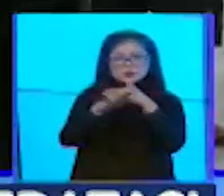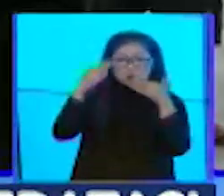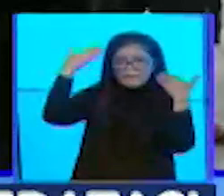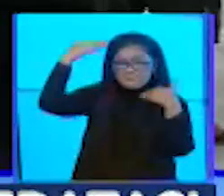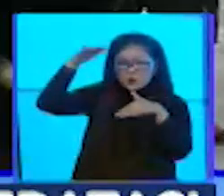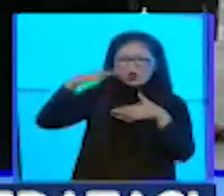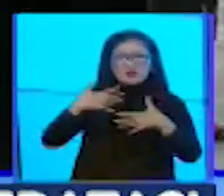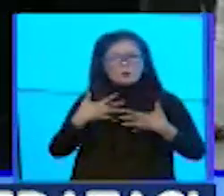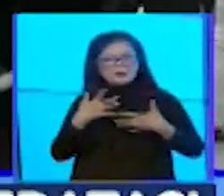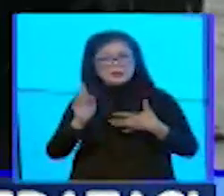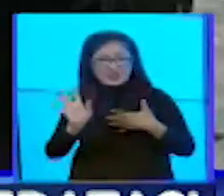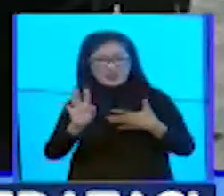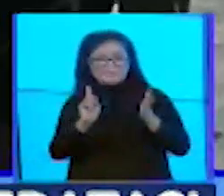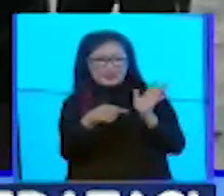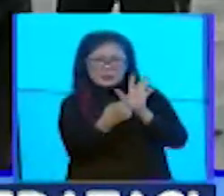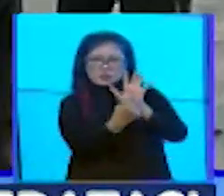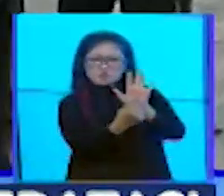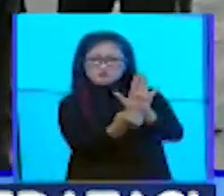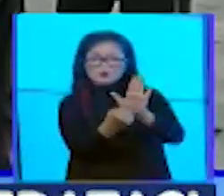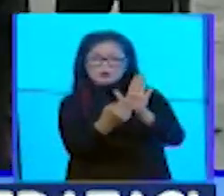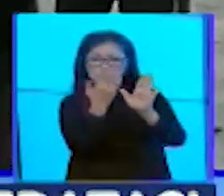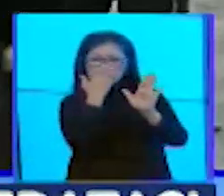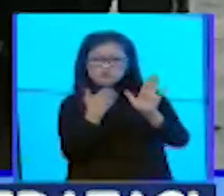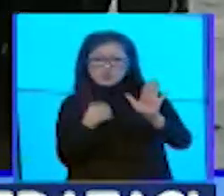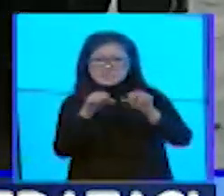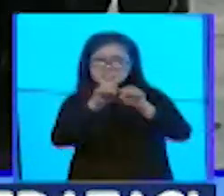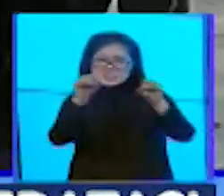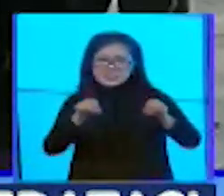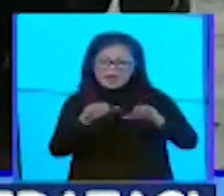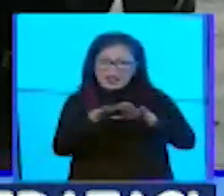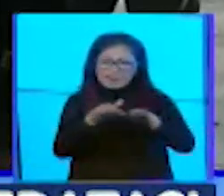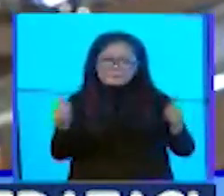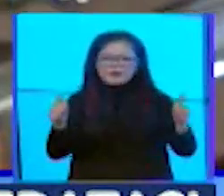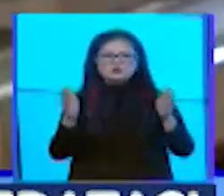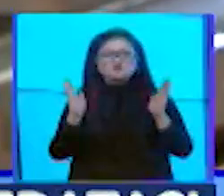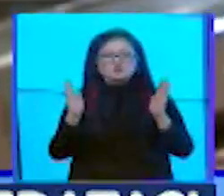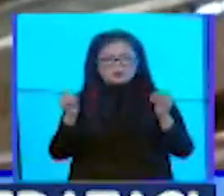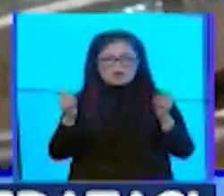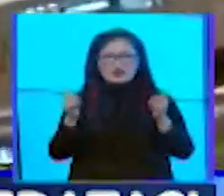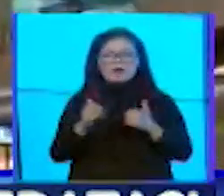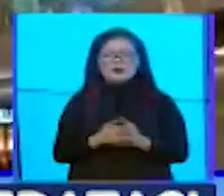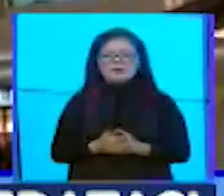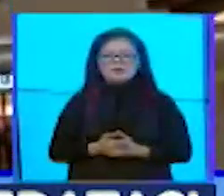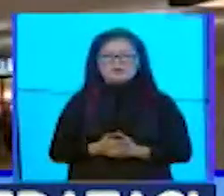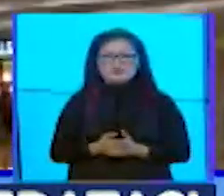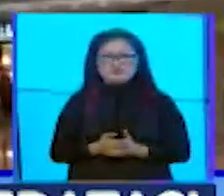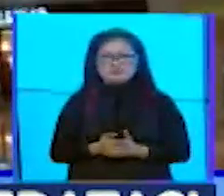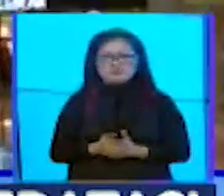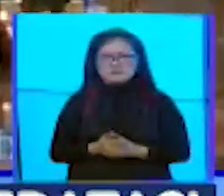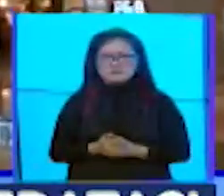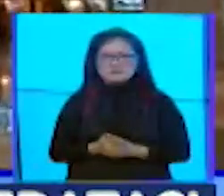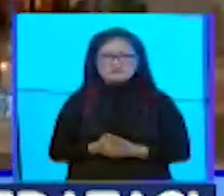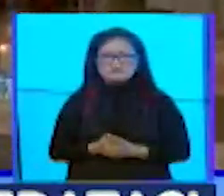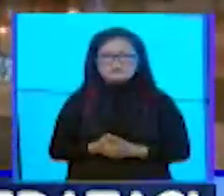karena pusat perbelanjaan sudah memiliki kemampuan dan sarana-prasarana untuk bisa mendeteksi sekaligus juga mencegah mereka untuk masuk.